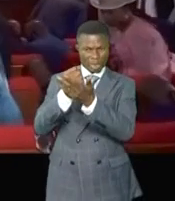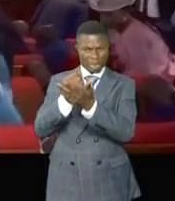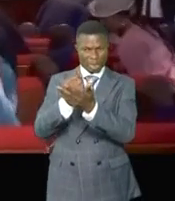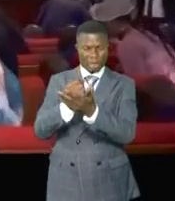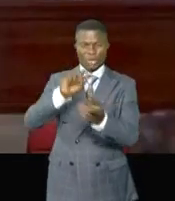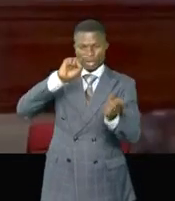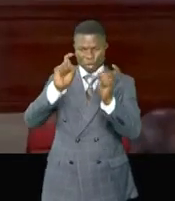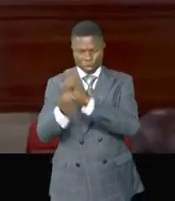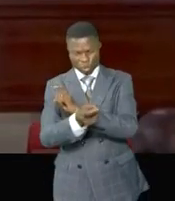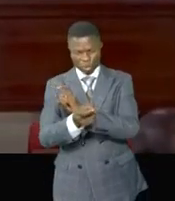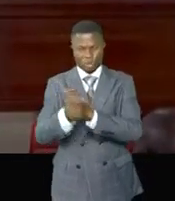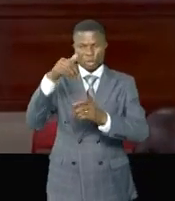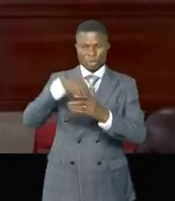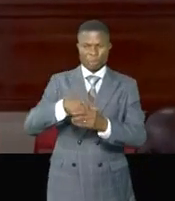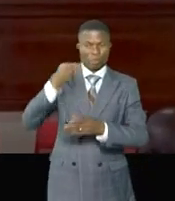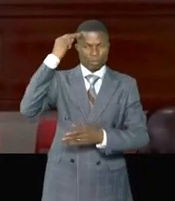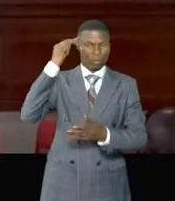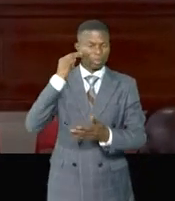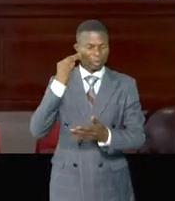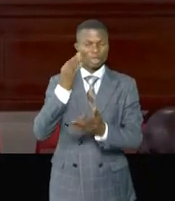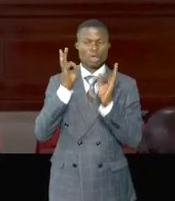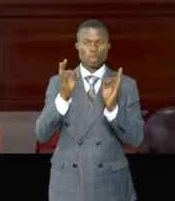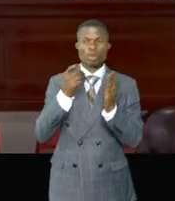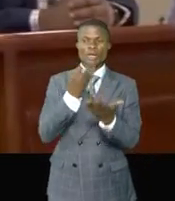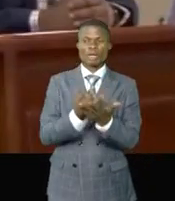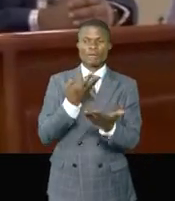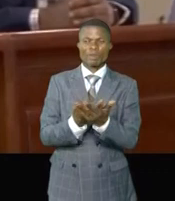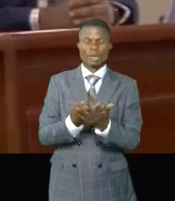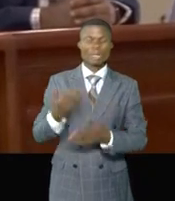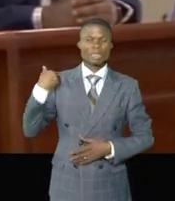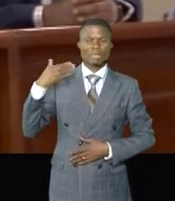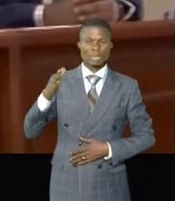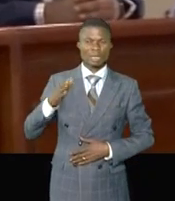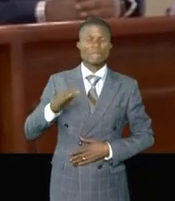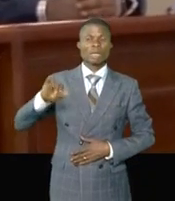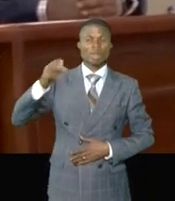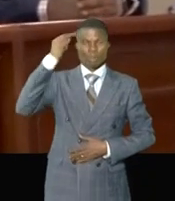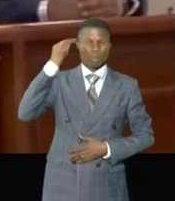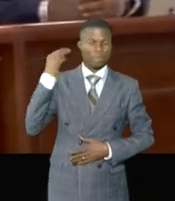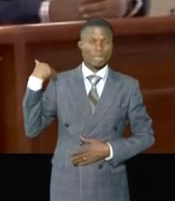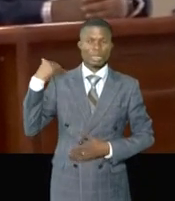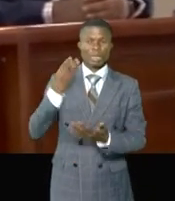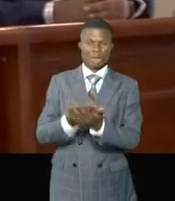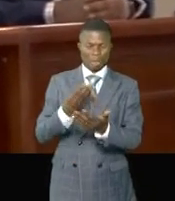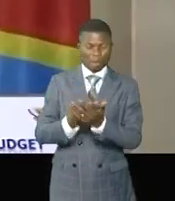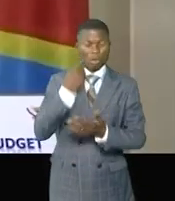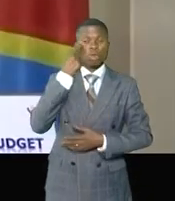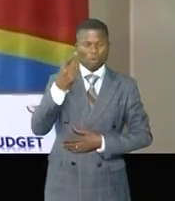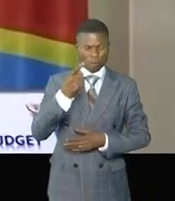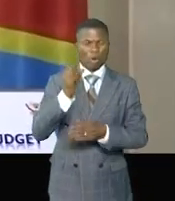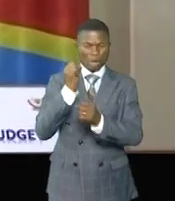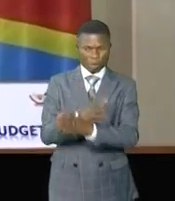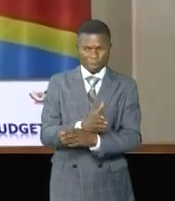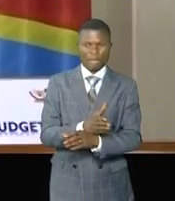réformes contenues dans la nouvelle loi sur les finances publiques, Jean-Baudouin Maillot entend voir cette démarche arriver à bon